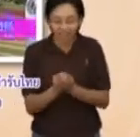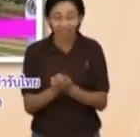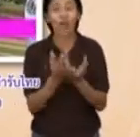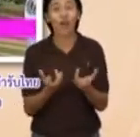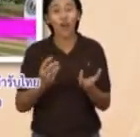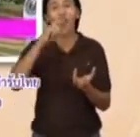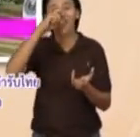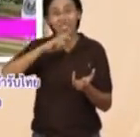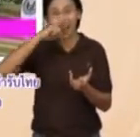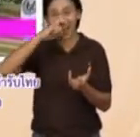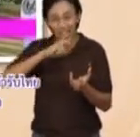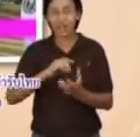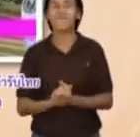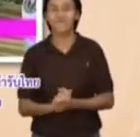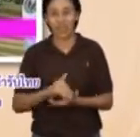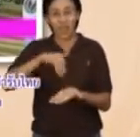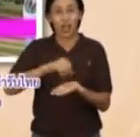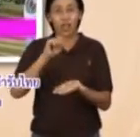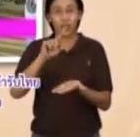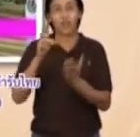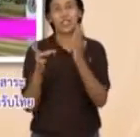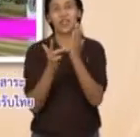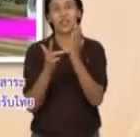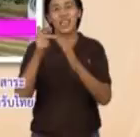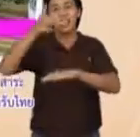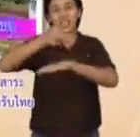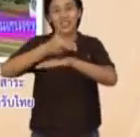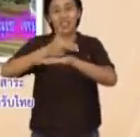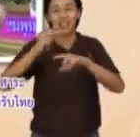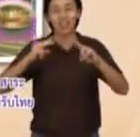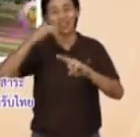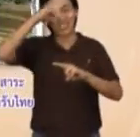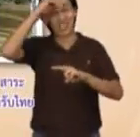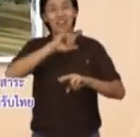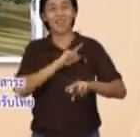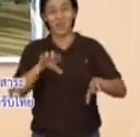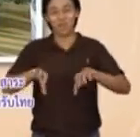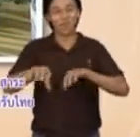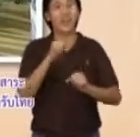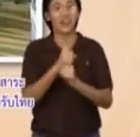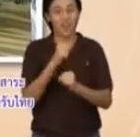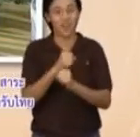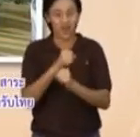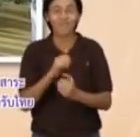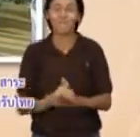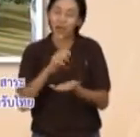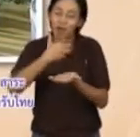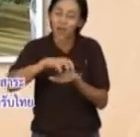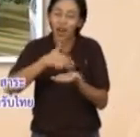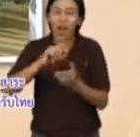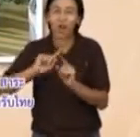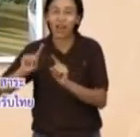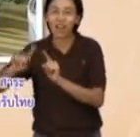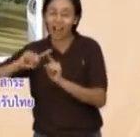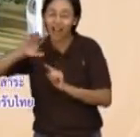ตำรับไทยค่ะที่จัดทำโดยศูนย์เทคโนโลยีทางการศึกษากระทรวงศึกษาธิการนะคะรายการที่นำสิ่งดีๆสาระนะคะนอก